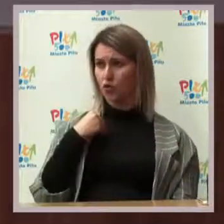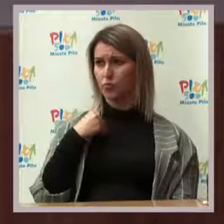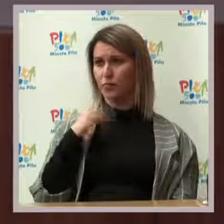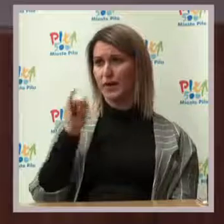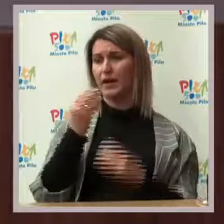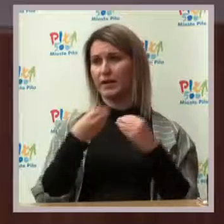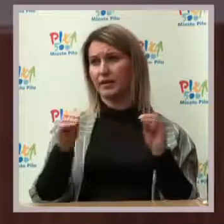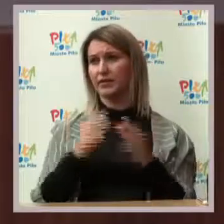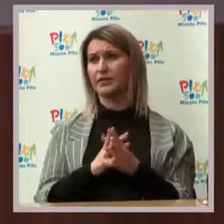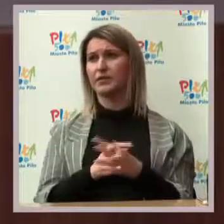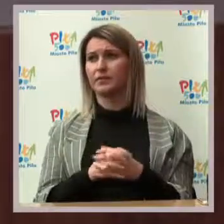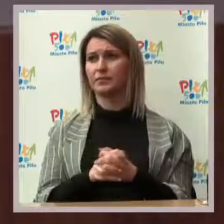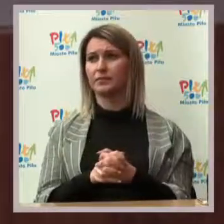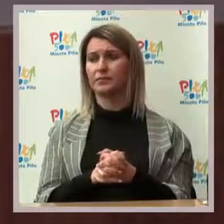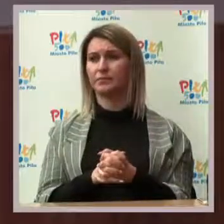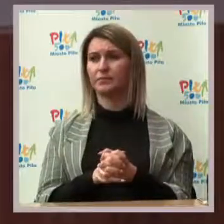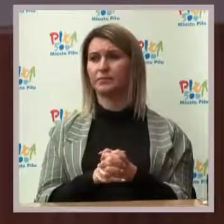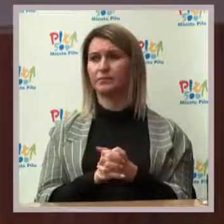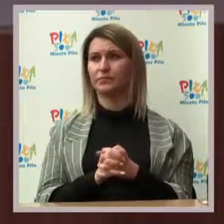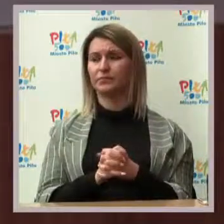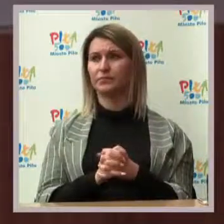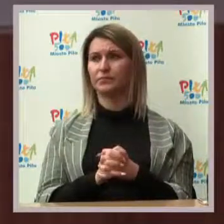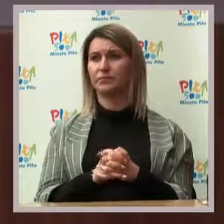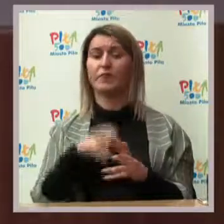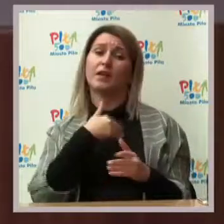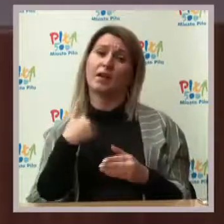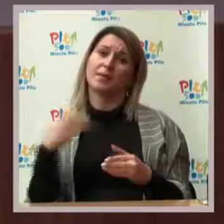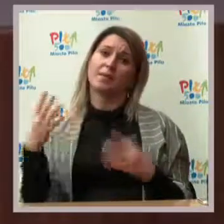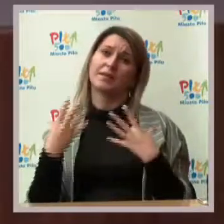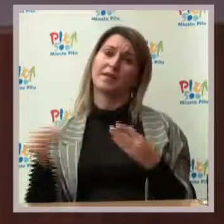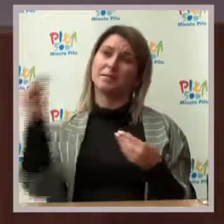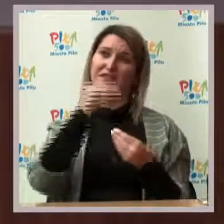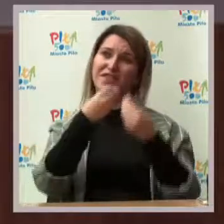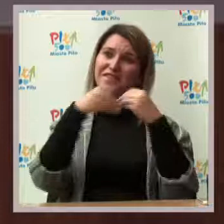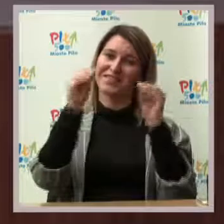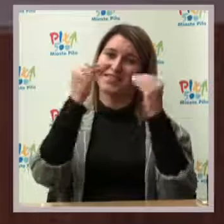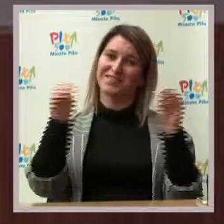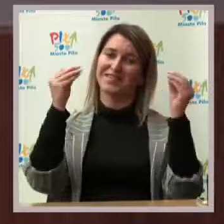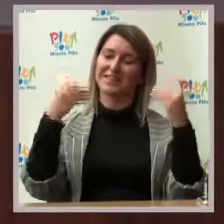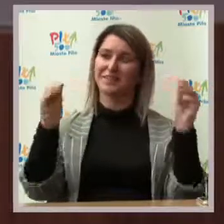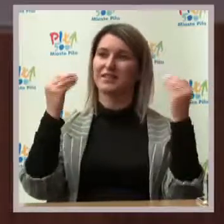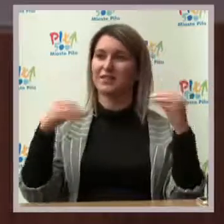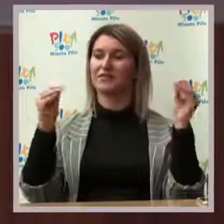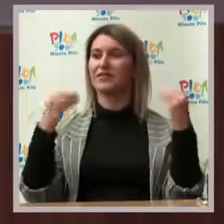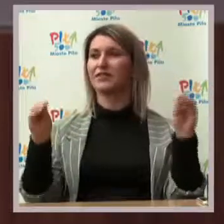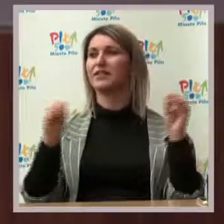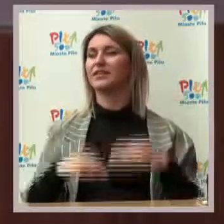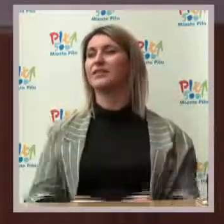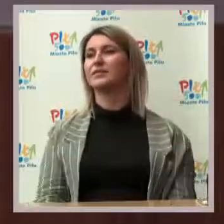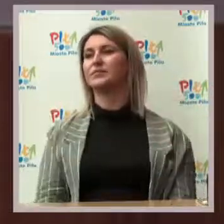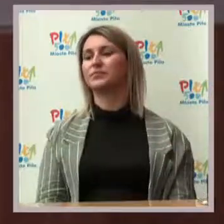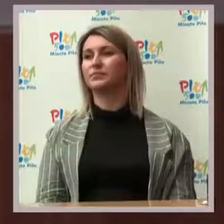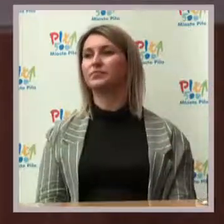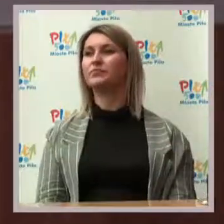a my byśmy z tego tortu chcieli jeszcze więcej niż było do tej pory, chociaż pewnie narzekać